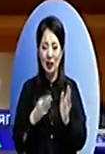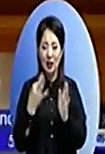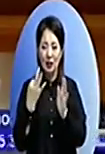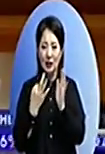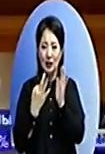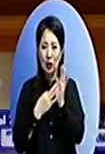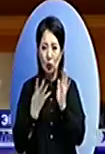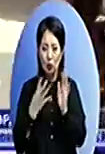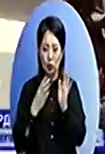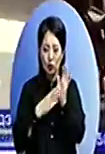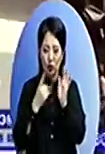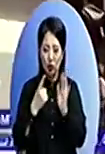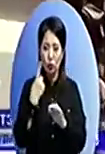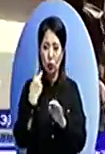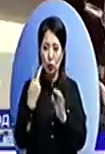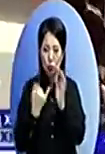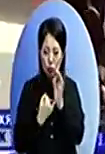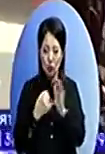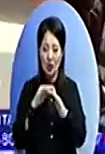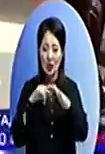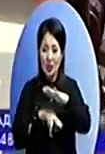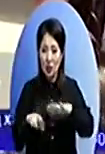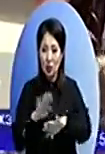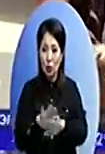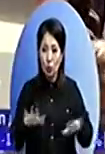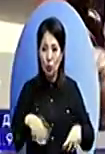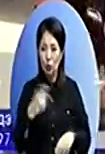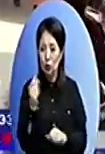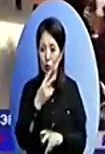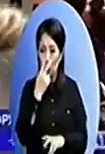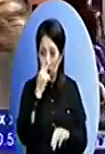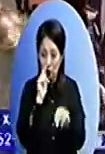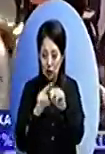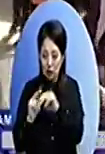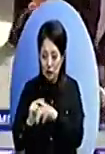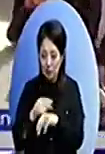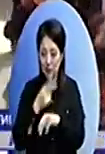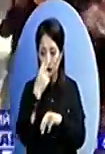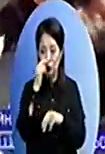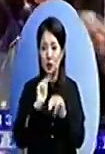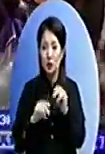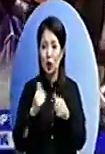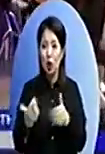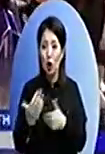91, 126 дугаар цэцэрлэгийн хүүхдүүд үн төлбөргүй үзлэг эмчилгээнд хамрагдах юм аа.